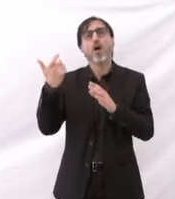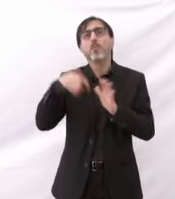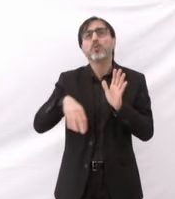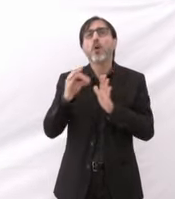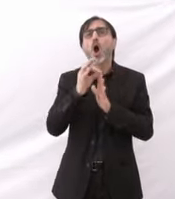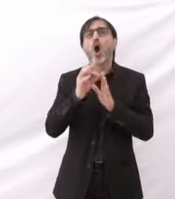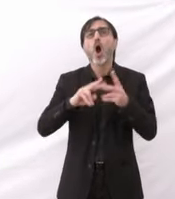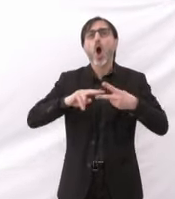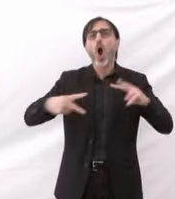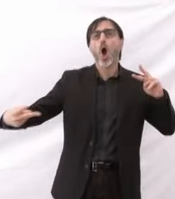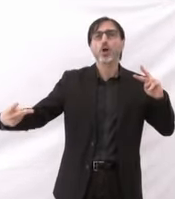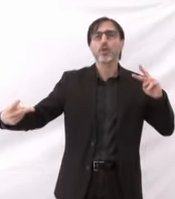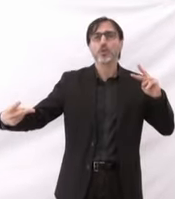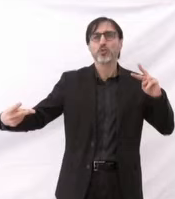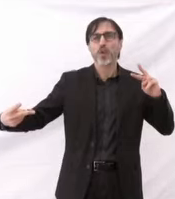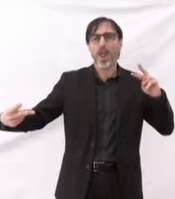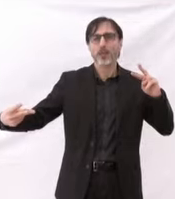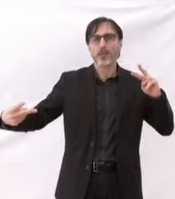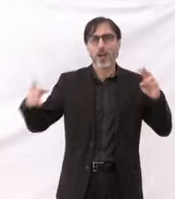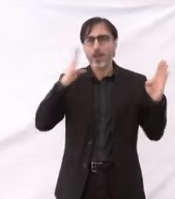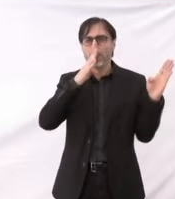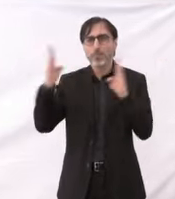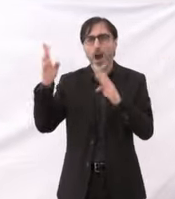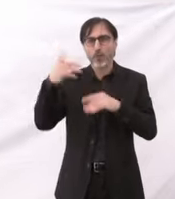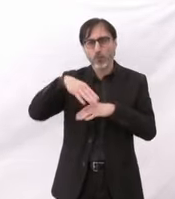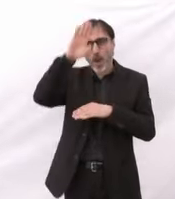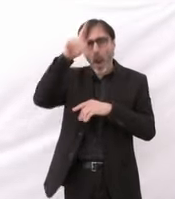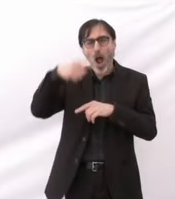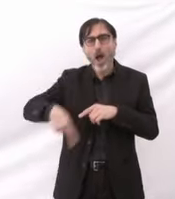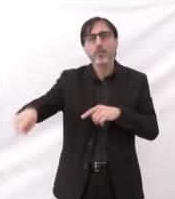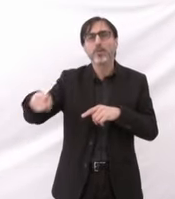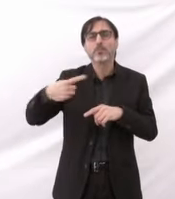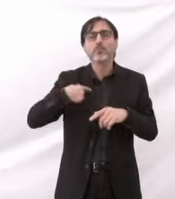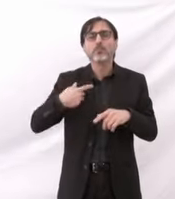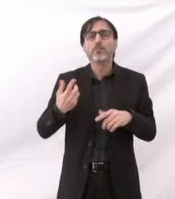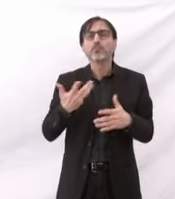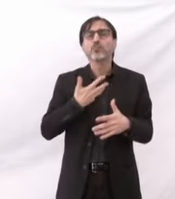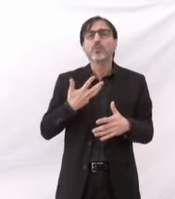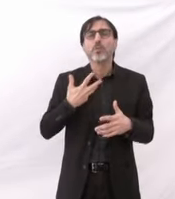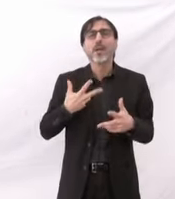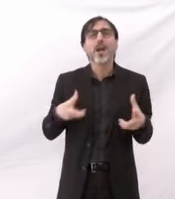genetici dei mafiosi, parlo di boss, ci sta un imperativo: